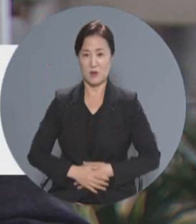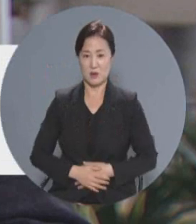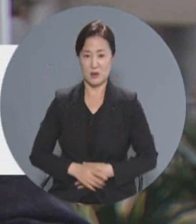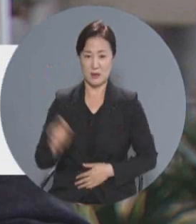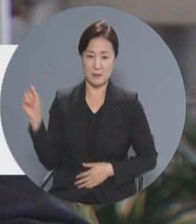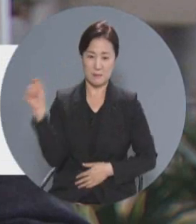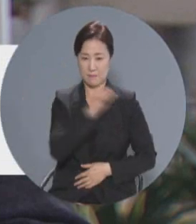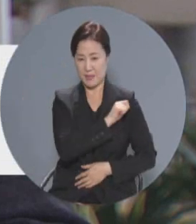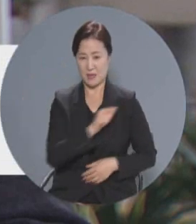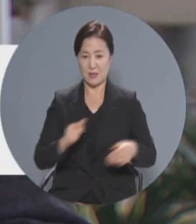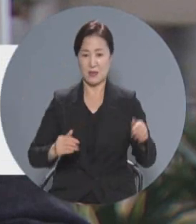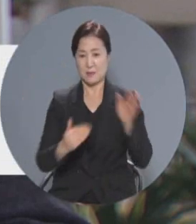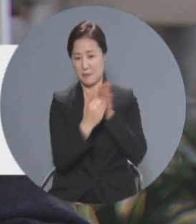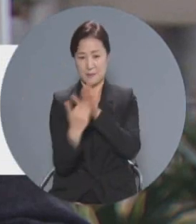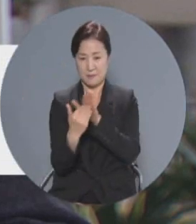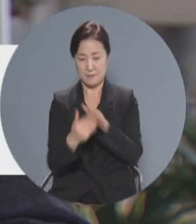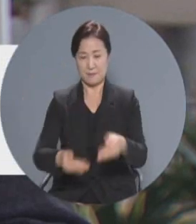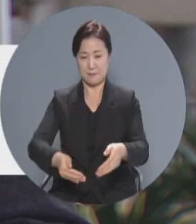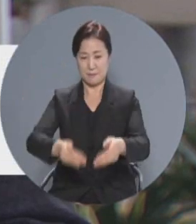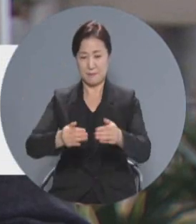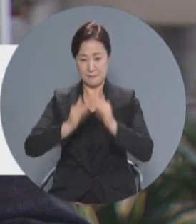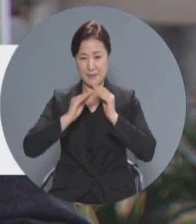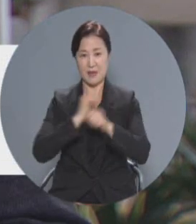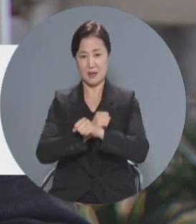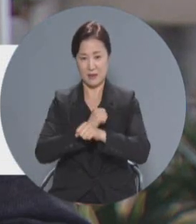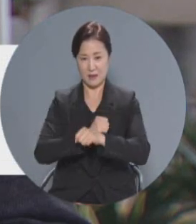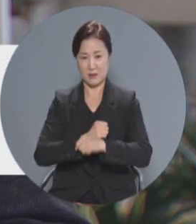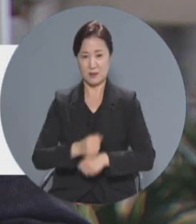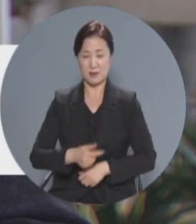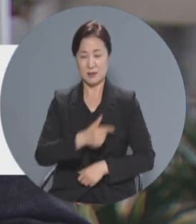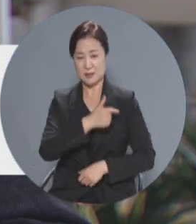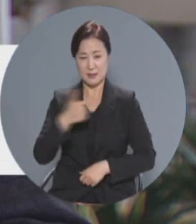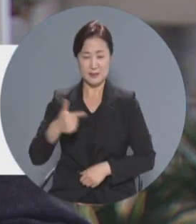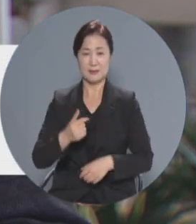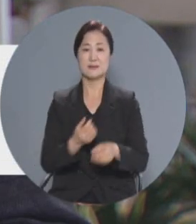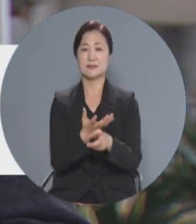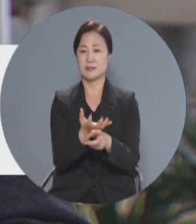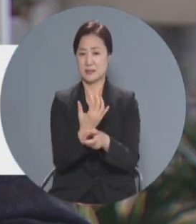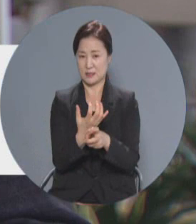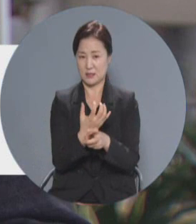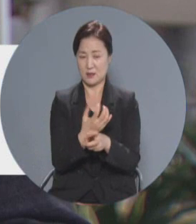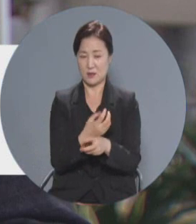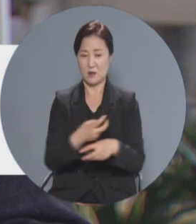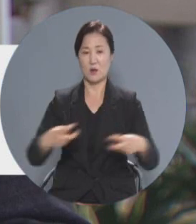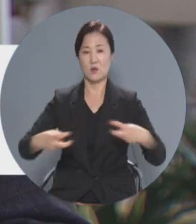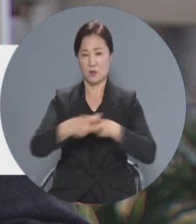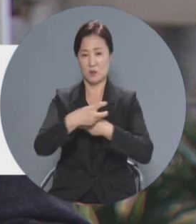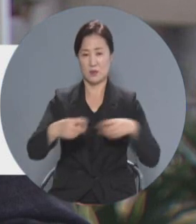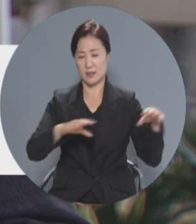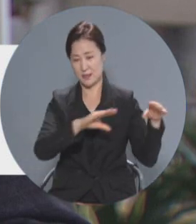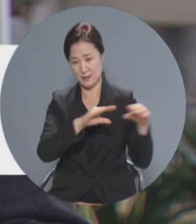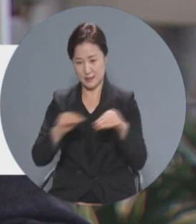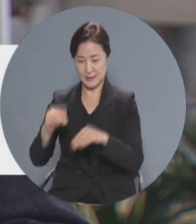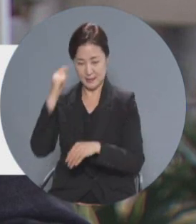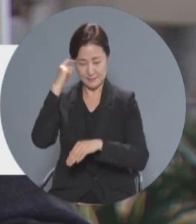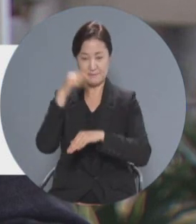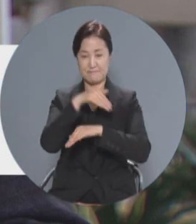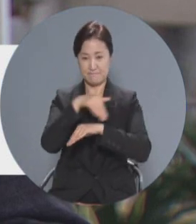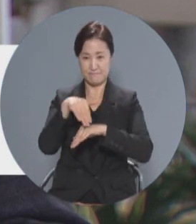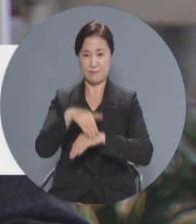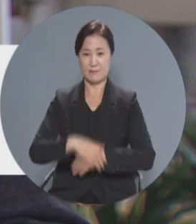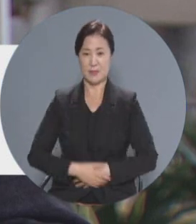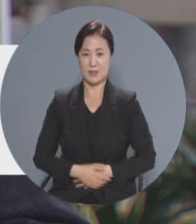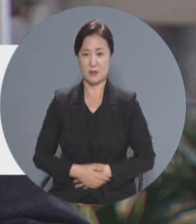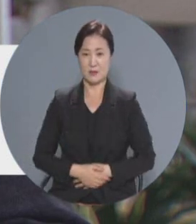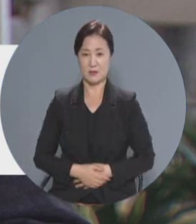가하석 방지턱도 좀 설치를 하고 그다음에 이제 그 대형 차량, 대형 트럭은 통행 제한을 좀